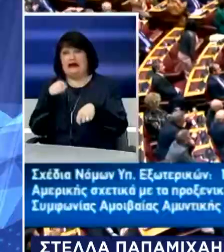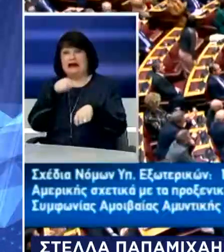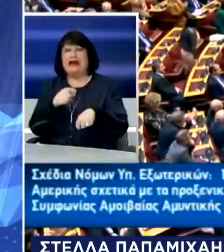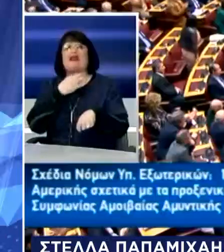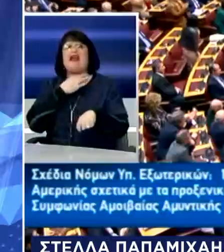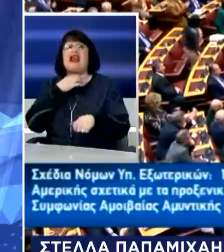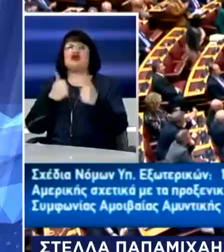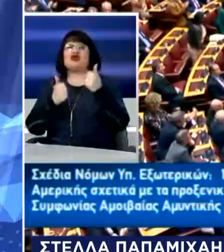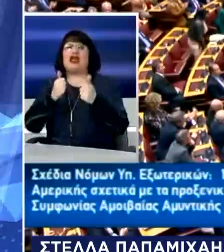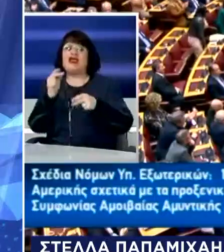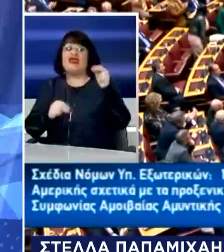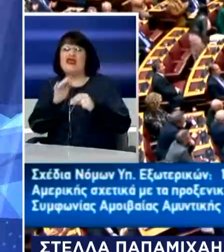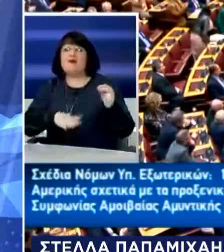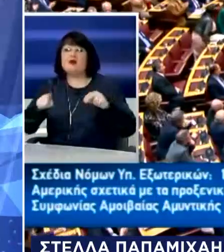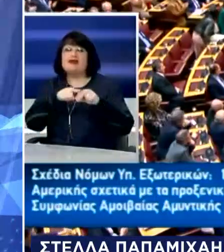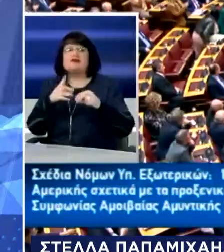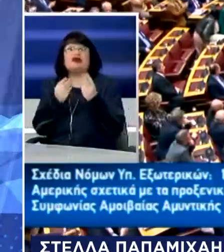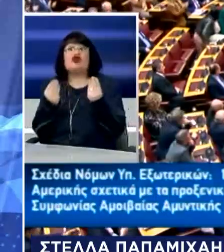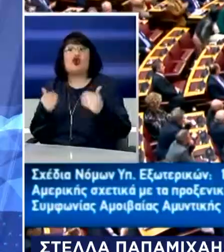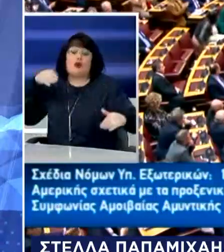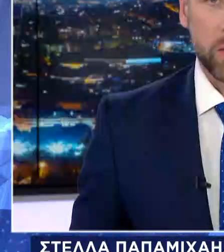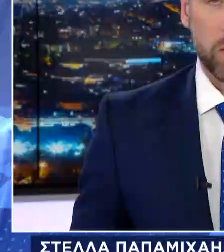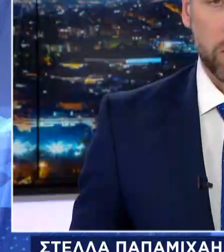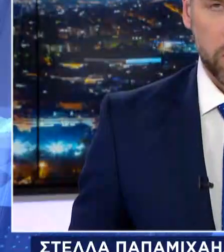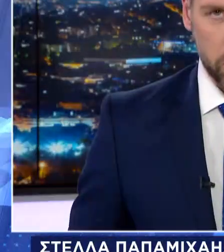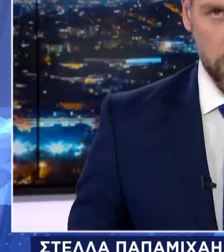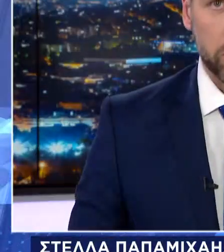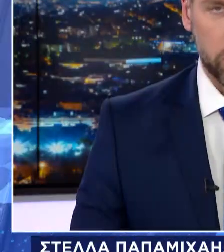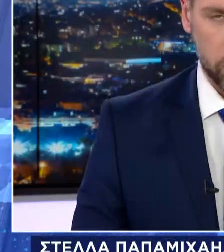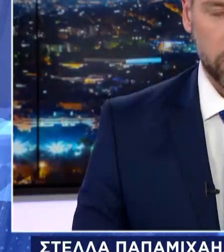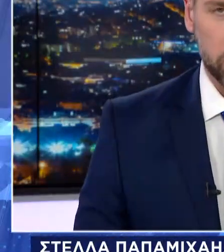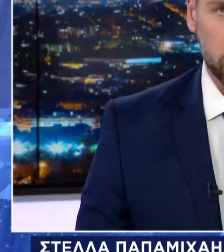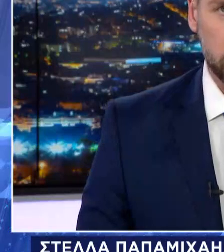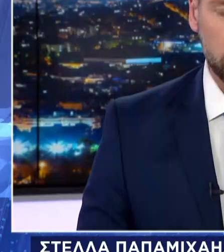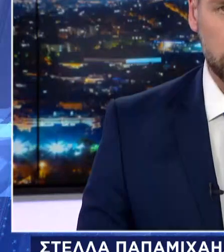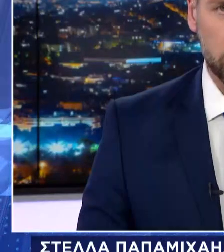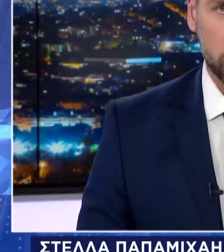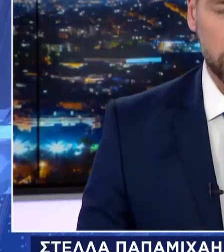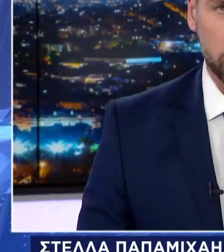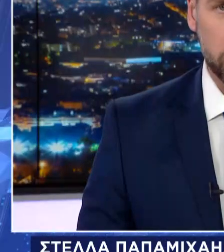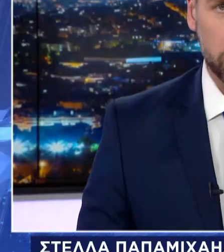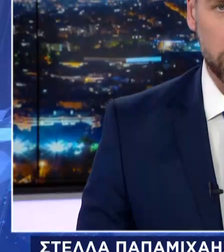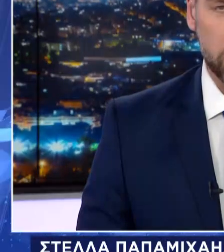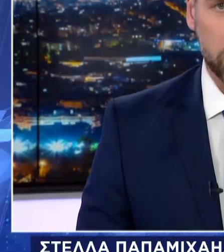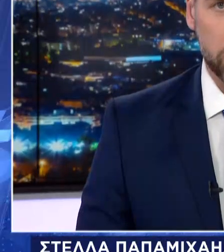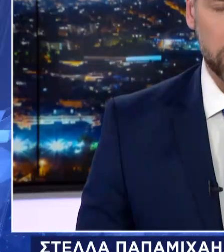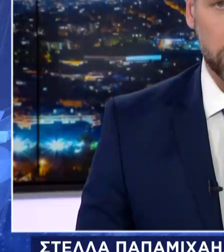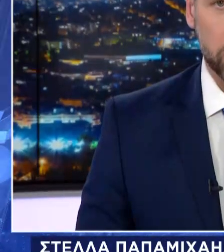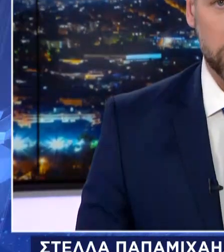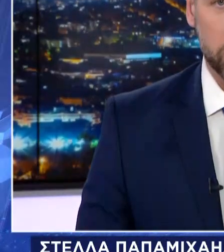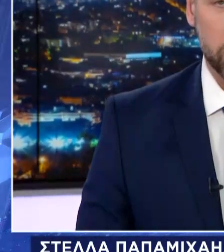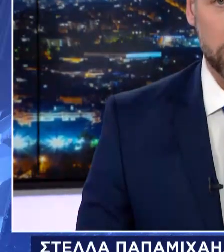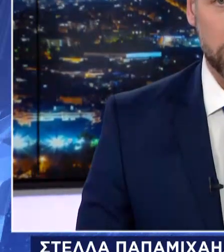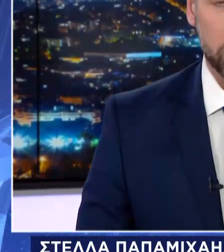είναι αμοιβαία επωφελής για τα εθνικά μας συμφέροντα. Να σας πω τέλος ότι και η κυρία Φόφη Γεννηματά από το Βήμα της Ολομέλειας, όπου